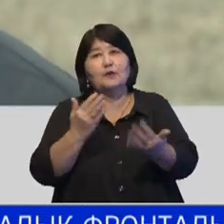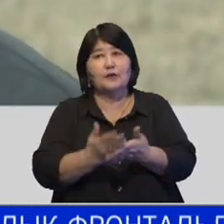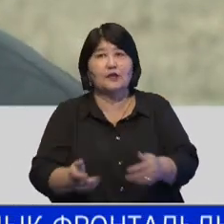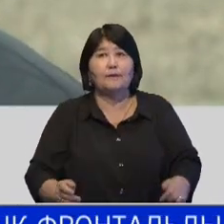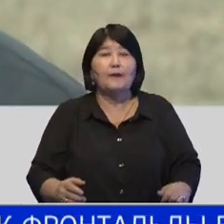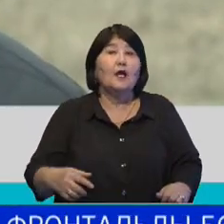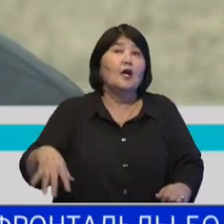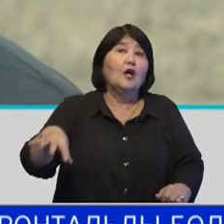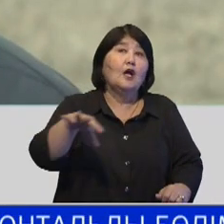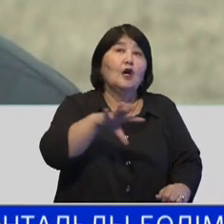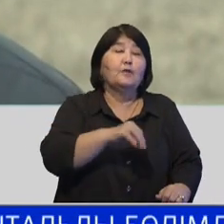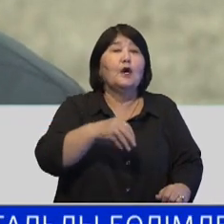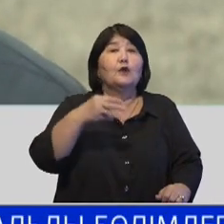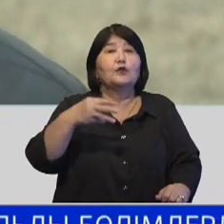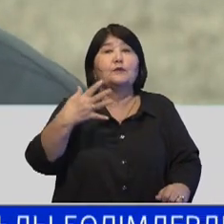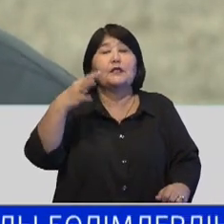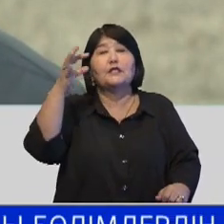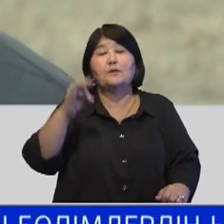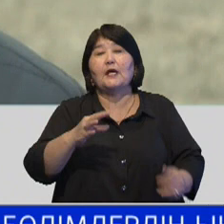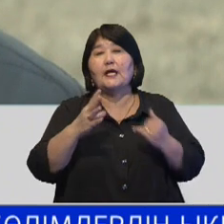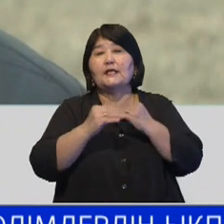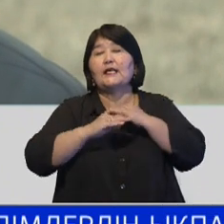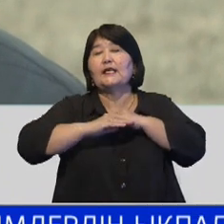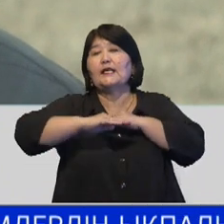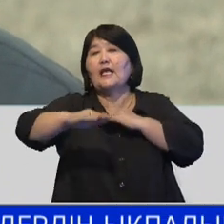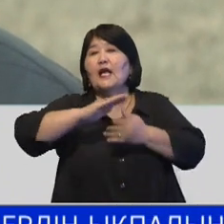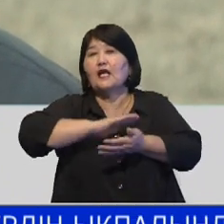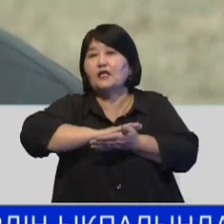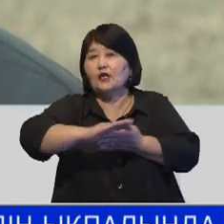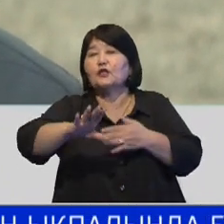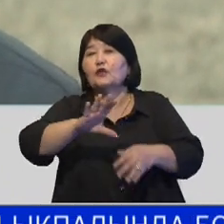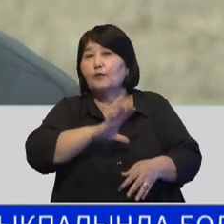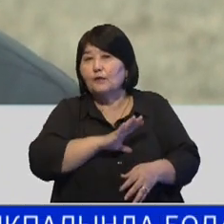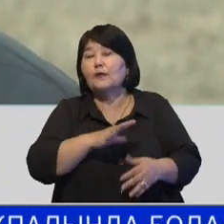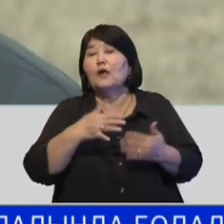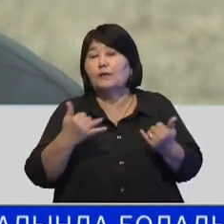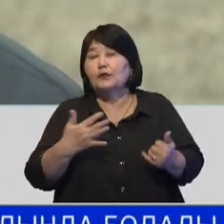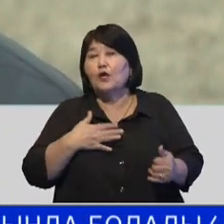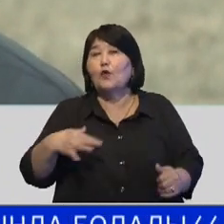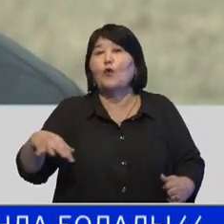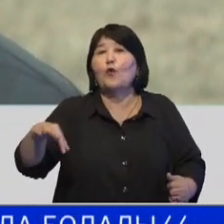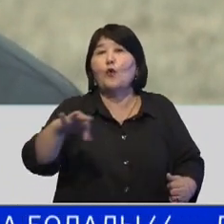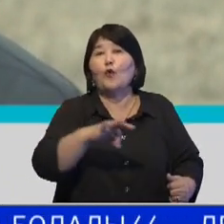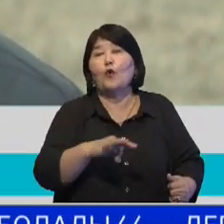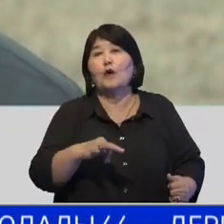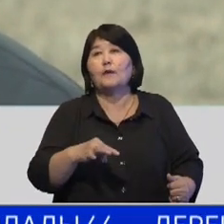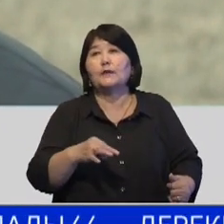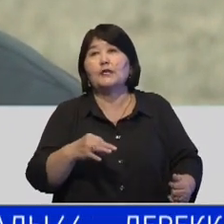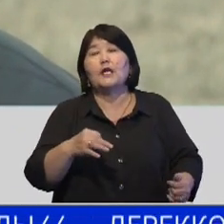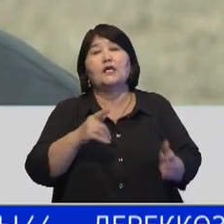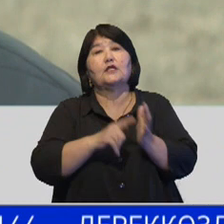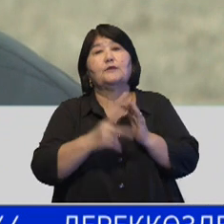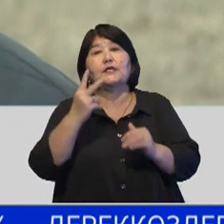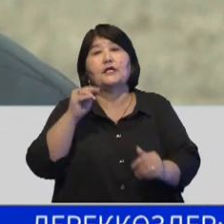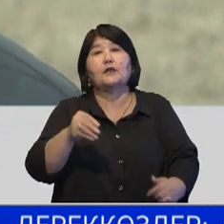11 жылдың көлемінде 55%-ға дейін жер тегістеуіне жүргізілсе, бізде облыста бойынша қолда бар 178 мың